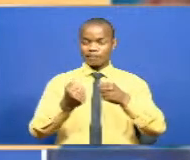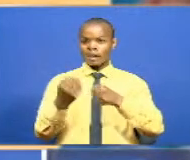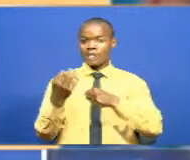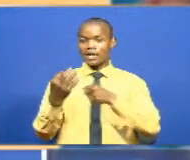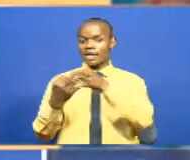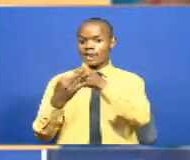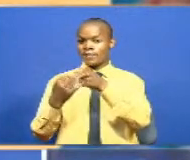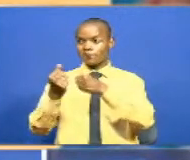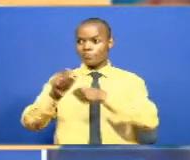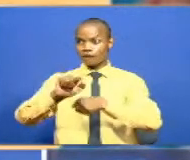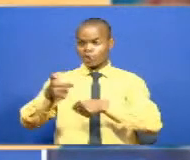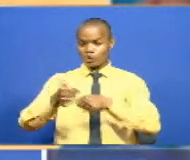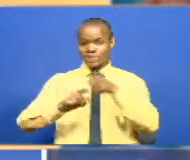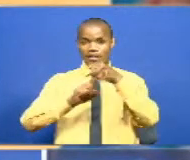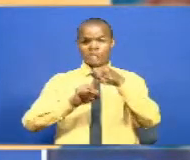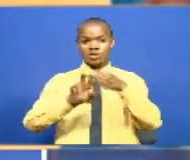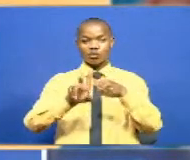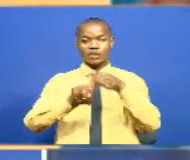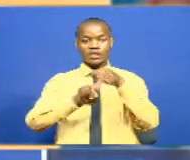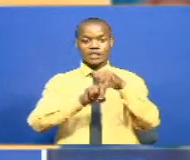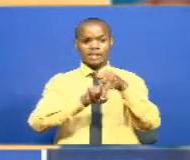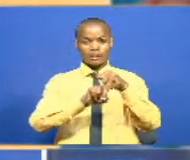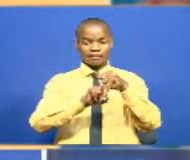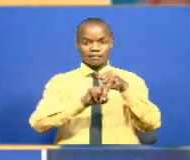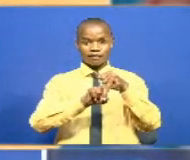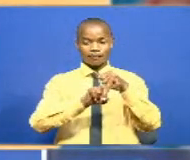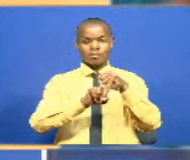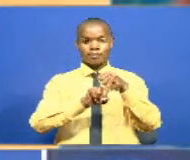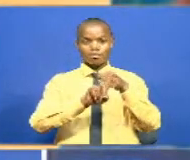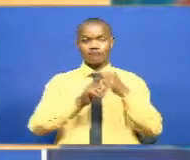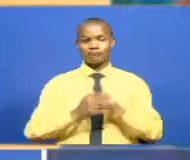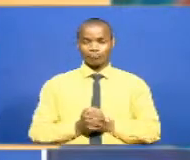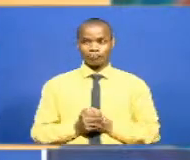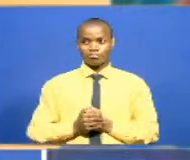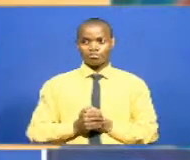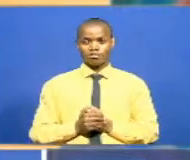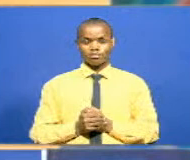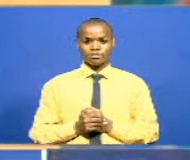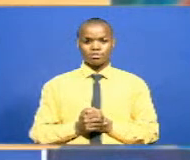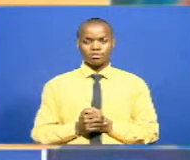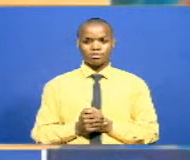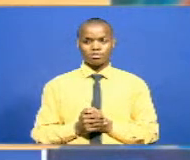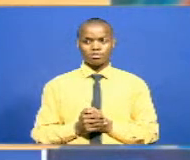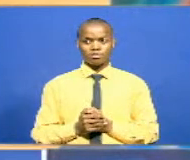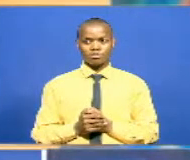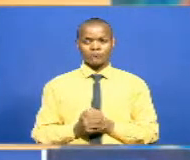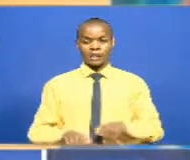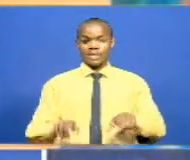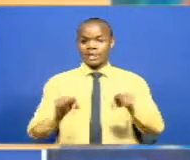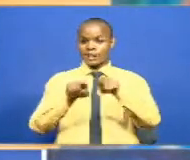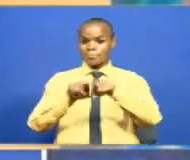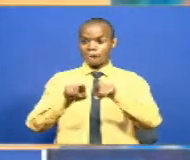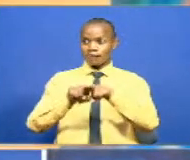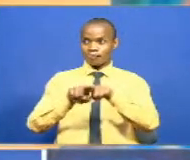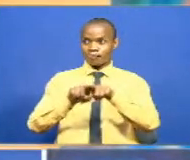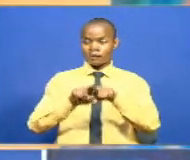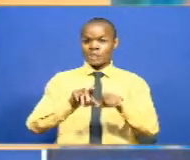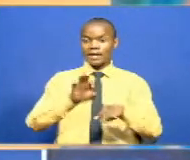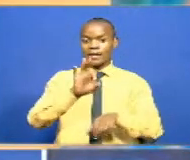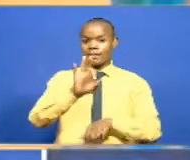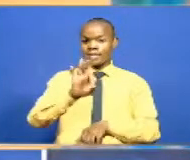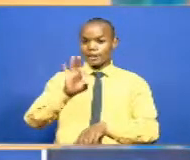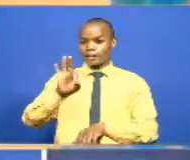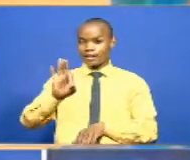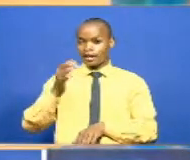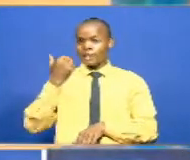85,626 jumla ya wagonjwa waliopona ugonjwa wa COVID-19 humu nchini. Hata hivyo, wagonjwa